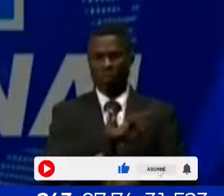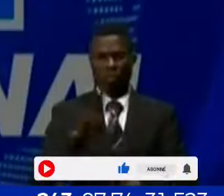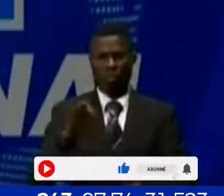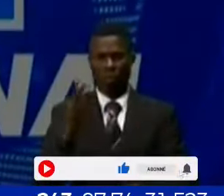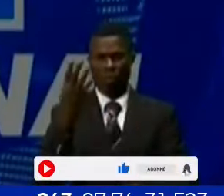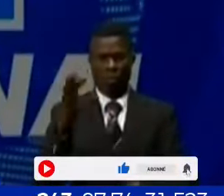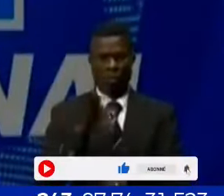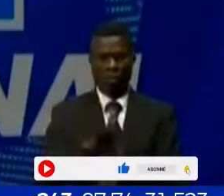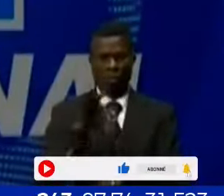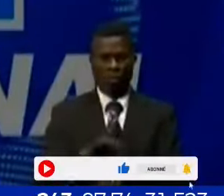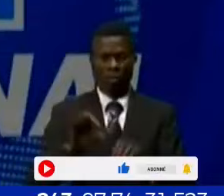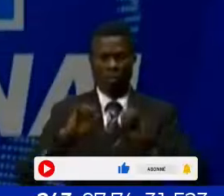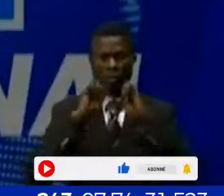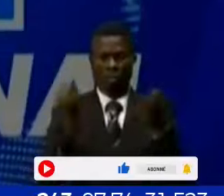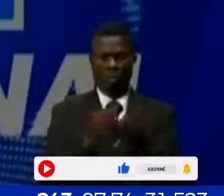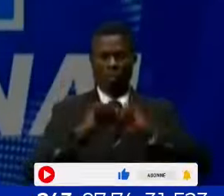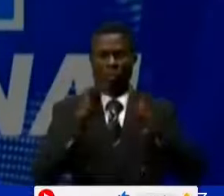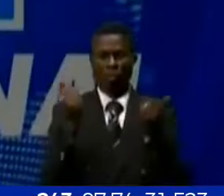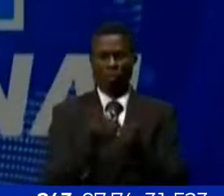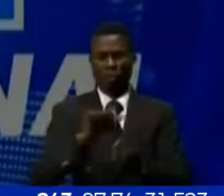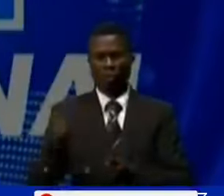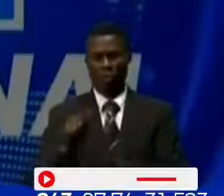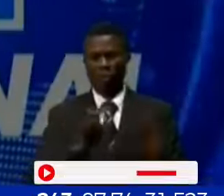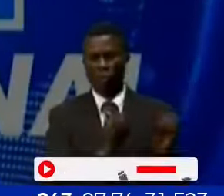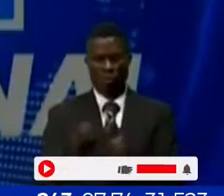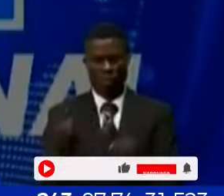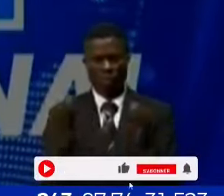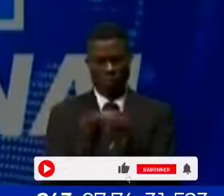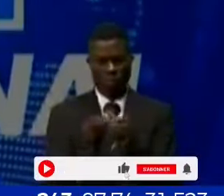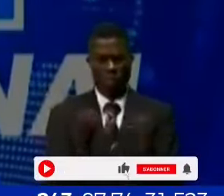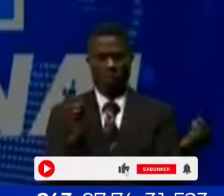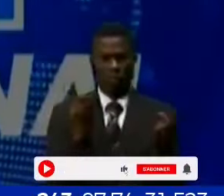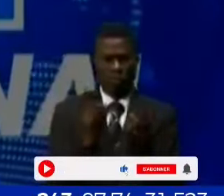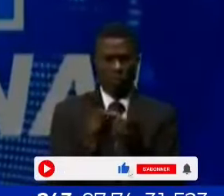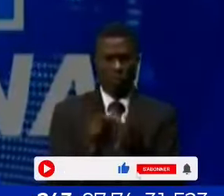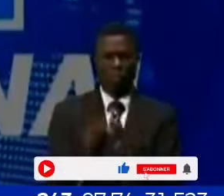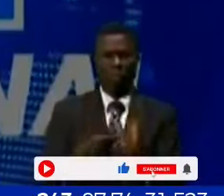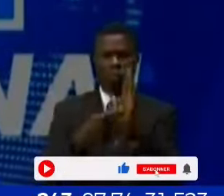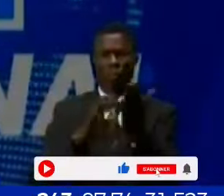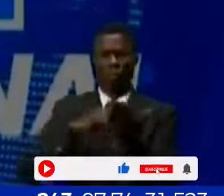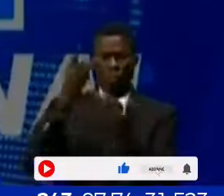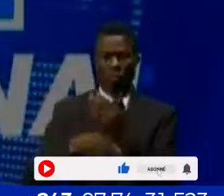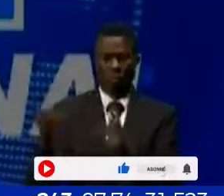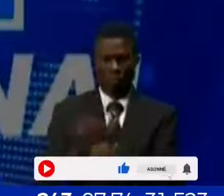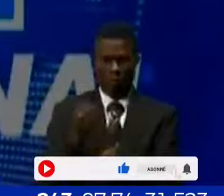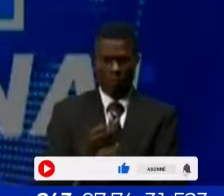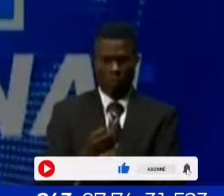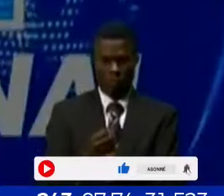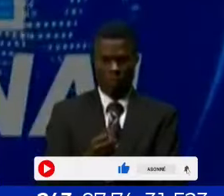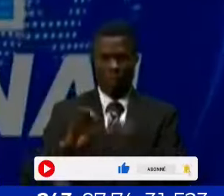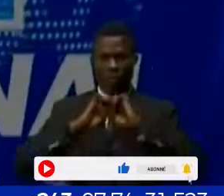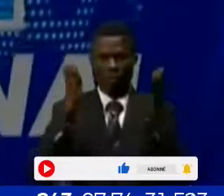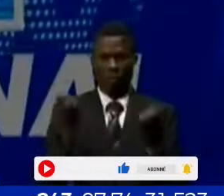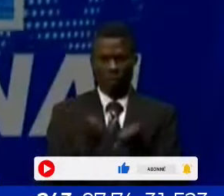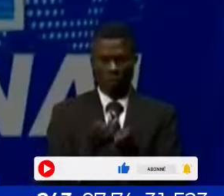occasion pour les entreprises, associations et autres organisations de se retrouver pour présenter le bilan de leurs activités. La Fédération des